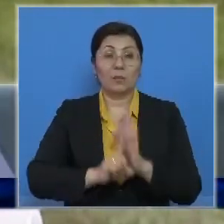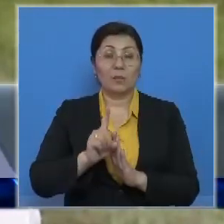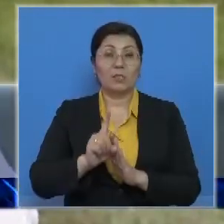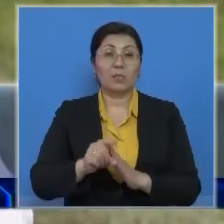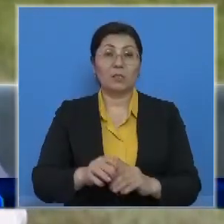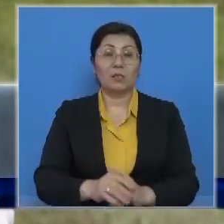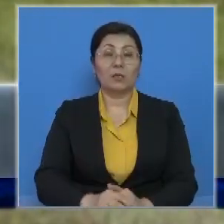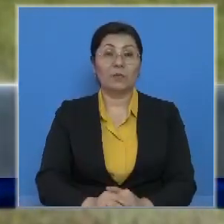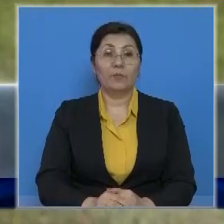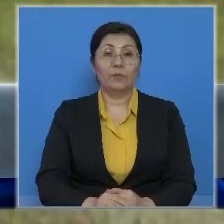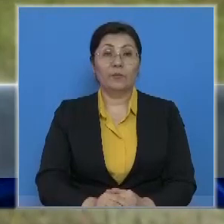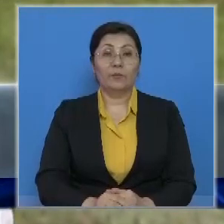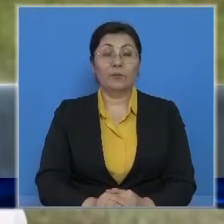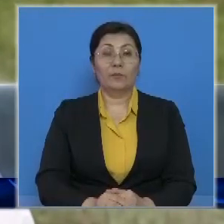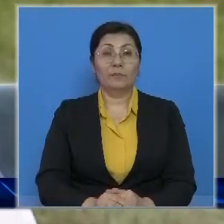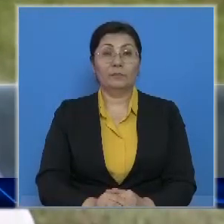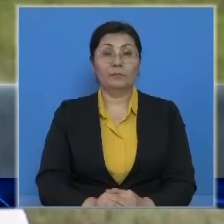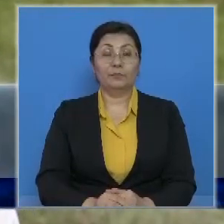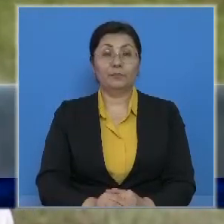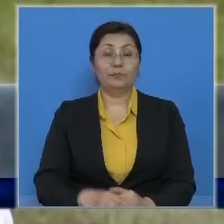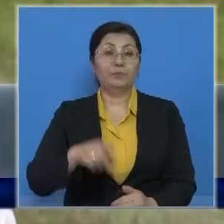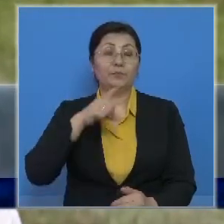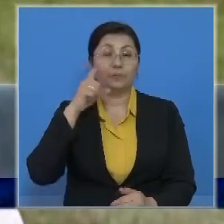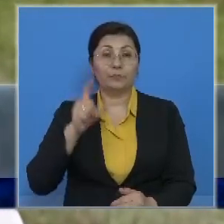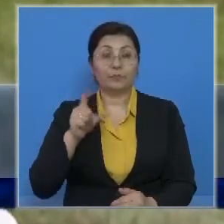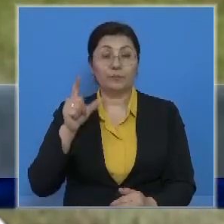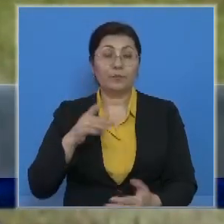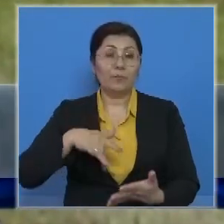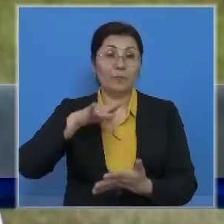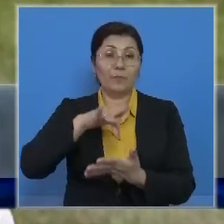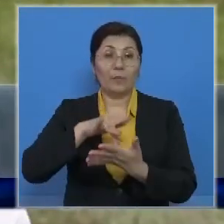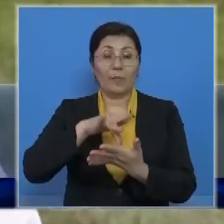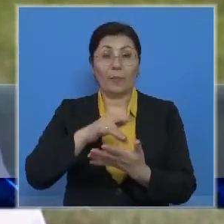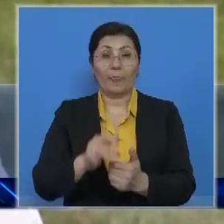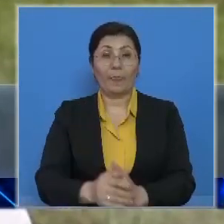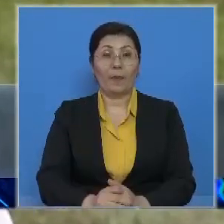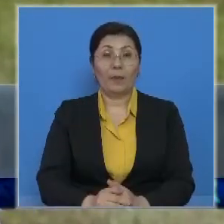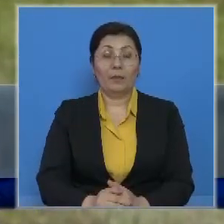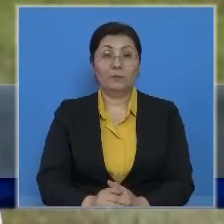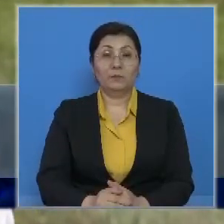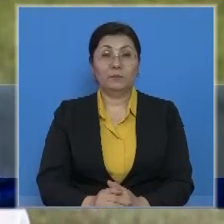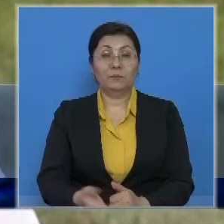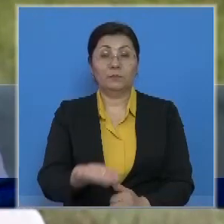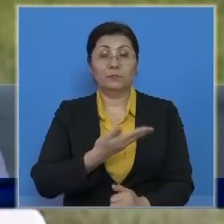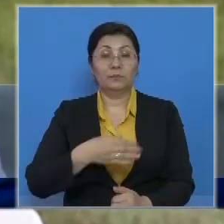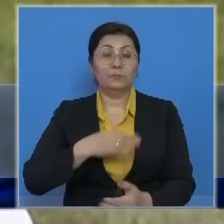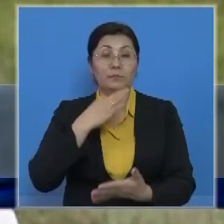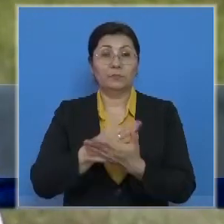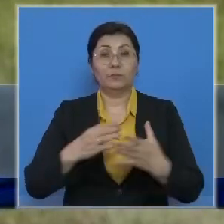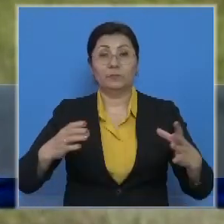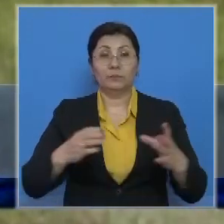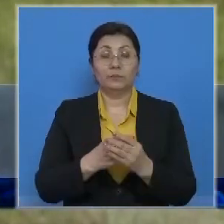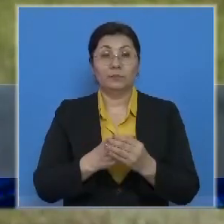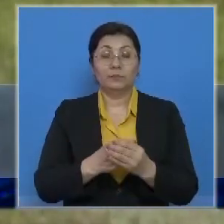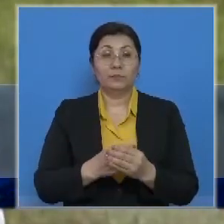Студенттер. Сол студенттермен де жастар ресурстық орталығынан біздің мердігер мекемелер тарапынан